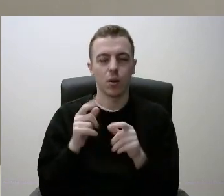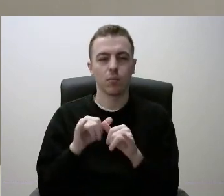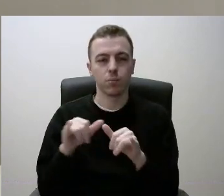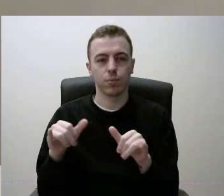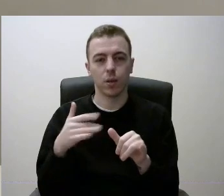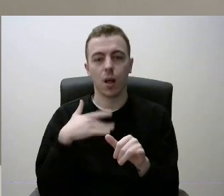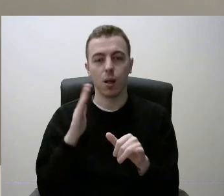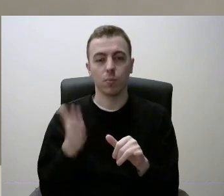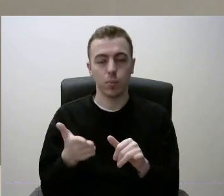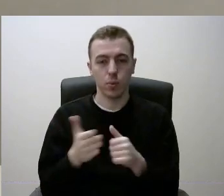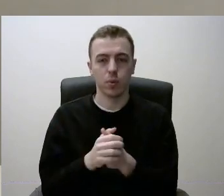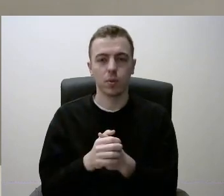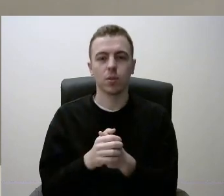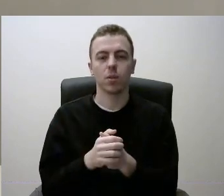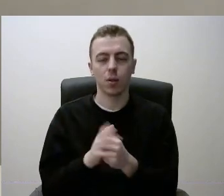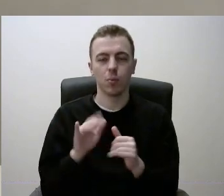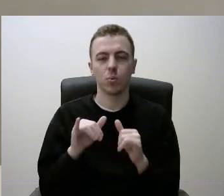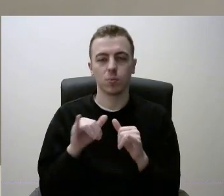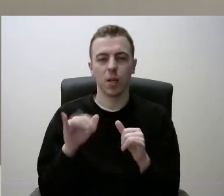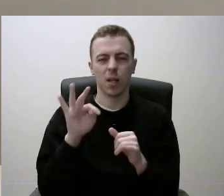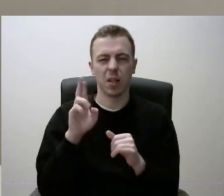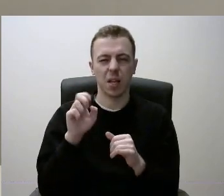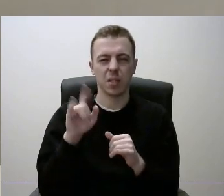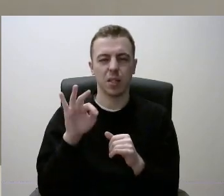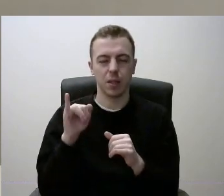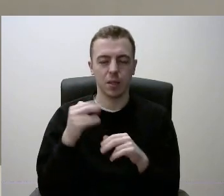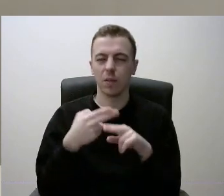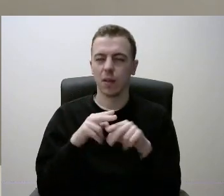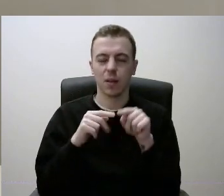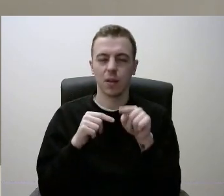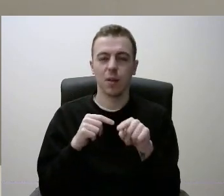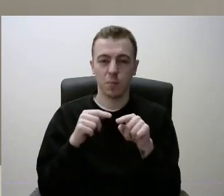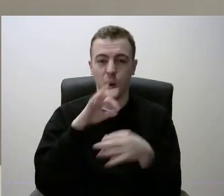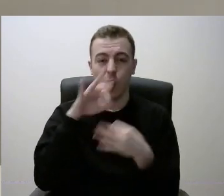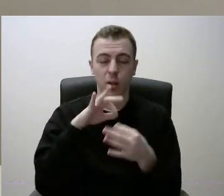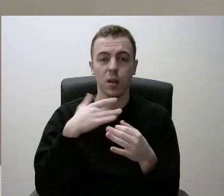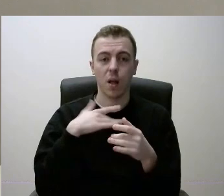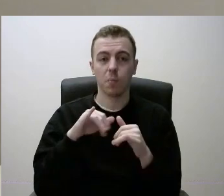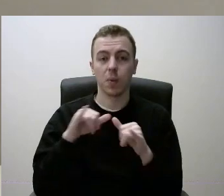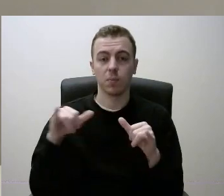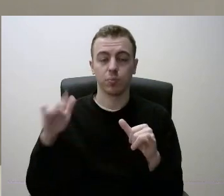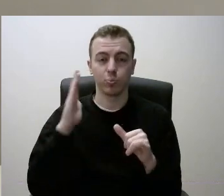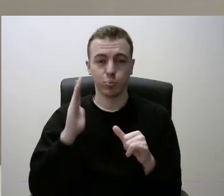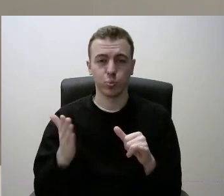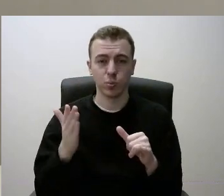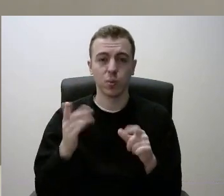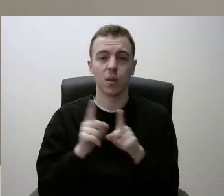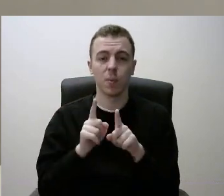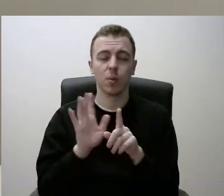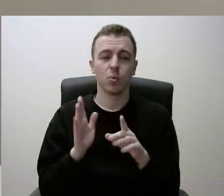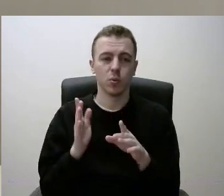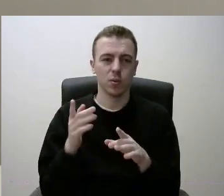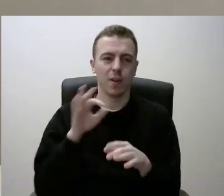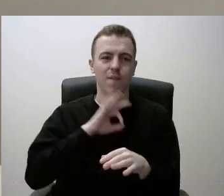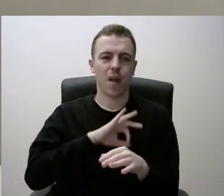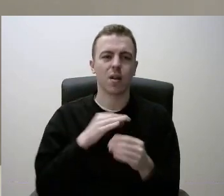Tekziti projektas dar labiau paskatins startuolius ir inovatorius ateiti čia ir pasiūlyti aukštos pridėtinės vertės darbo